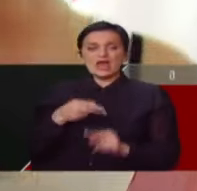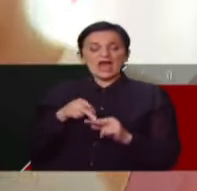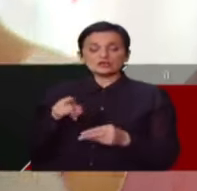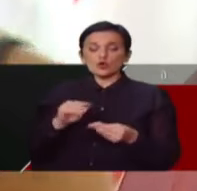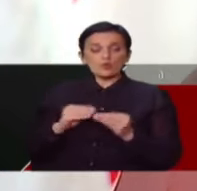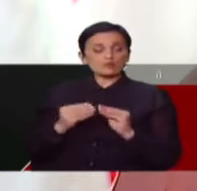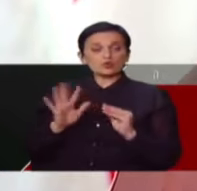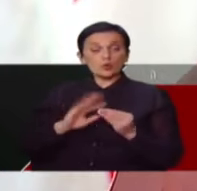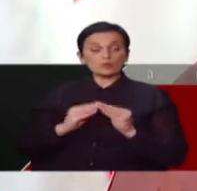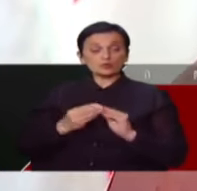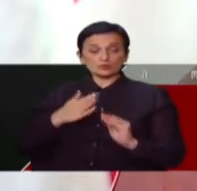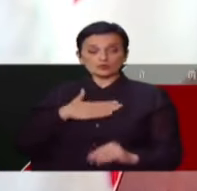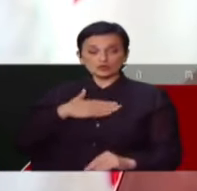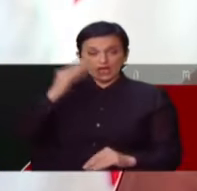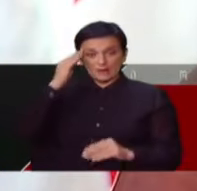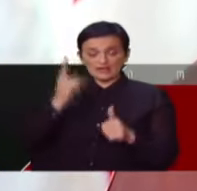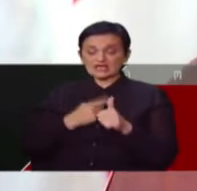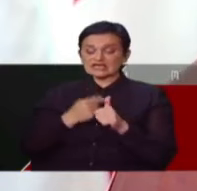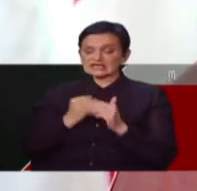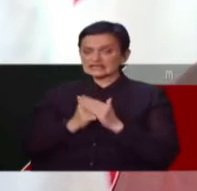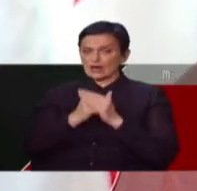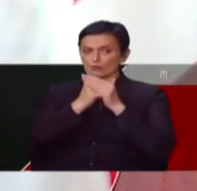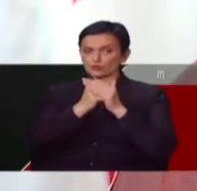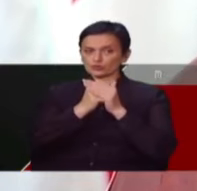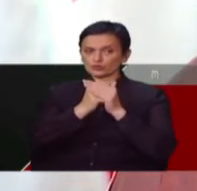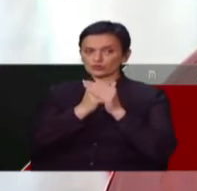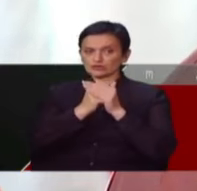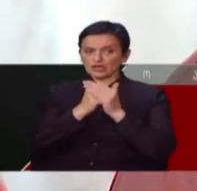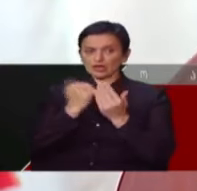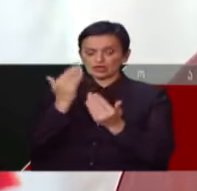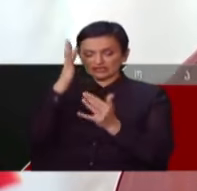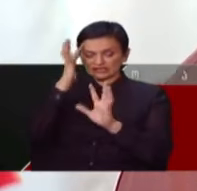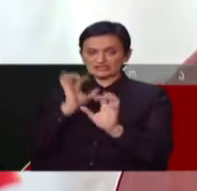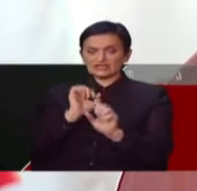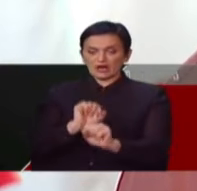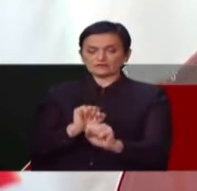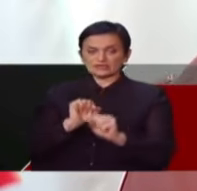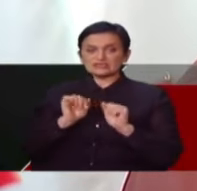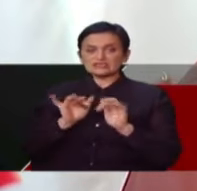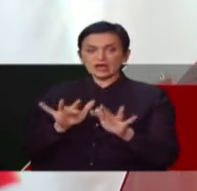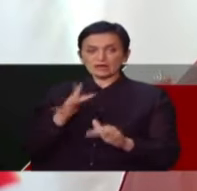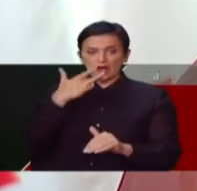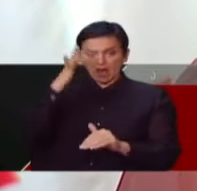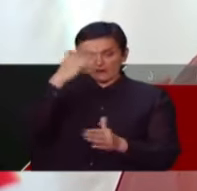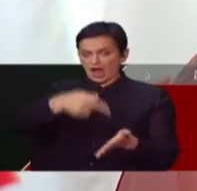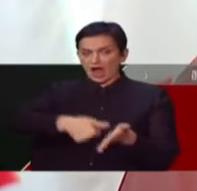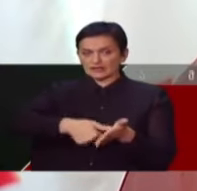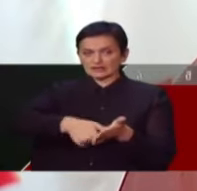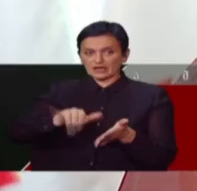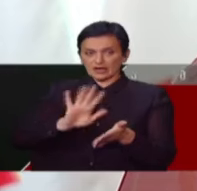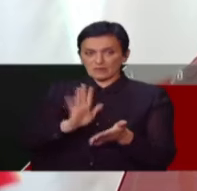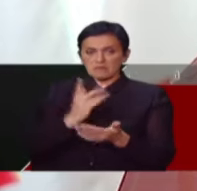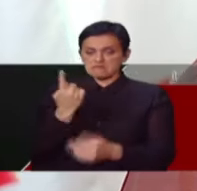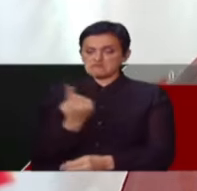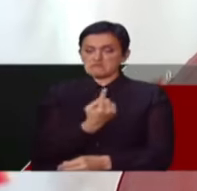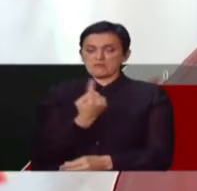პრობლემა. პრობლემა ჩემი აზრით არის რეპუტაციული, ის რომ შენ თავდაცვის საქმეში ამერიკა არ გეხმარება და ხარ